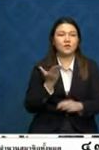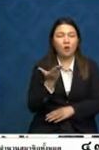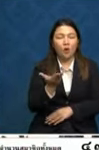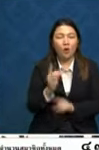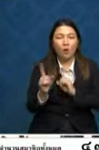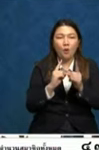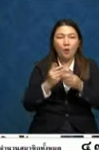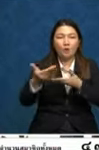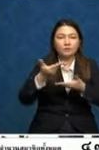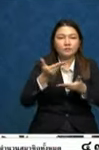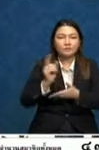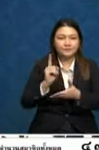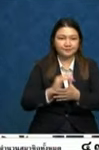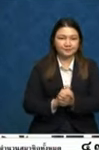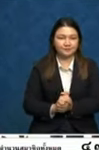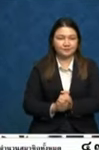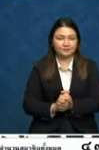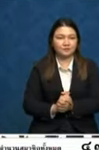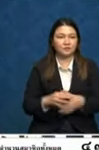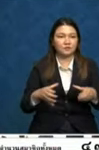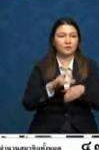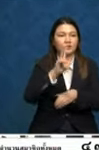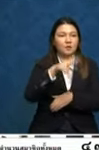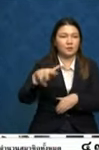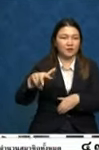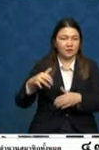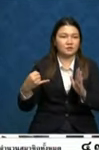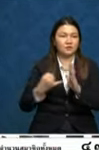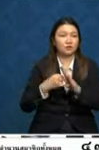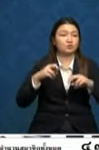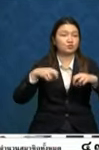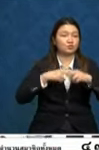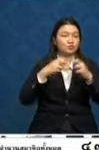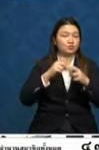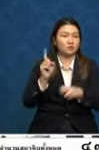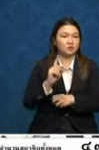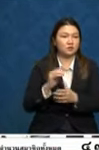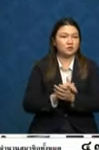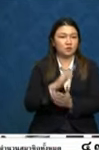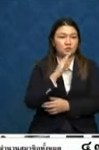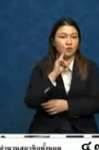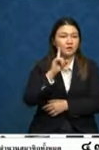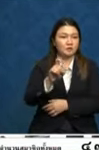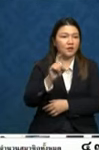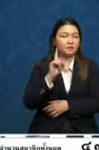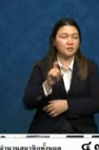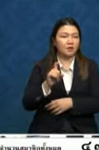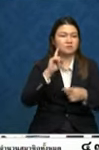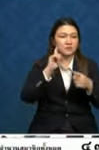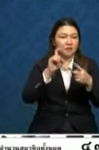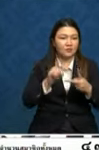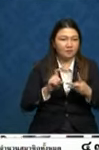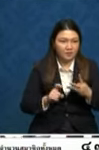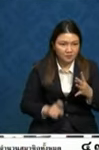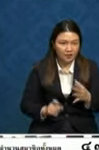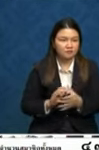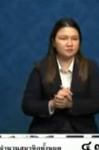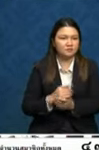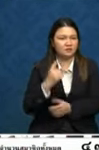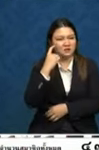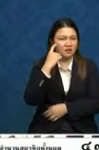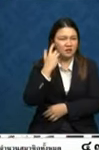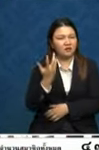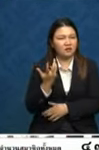างนี้ครับผมมานิดสังภูมิครับเพื่อไทยสุรินทร์ครับผมว่าถ้าเราถาม 2-3 ขยักเนี่ยมันจะ